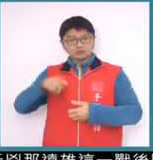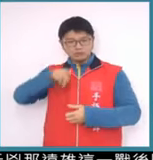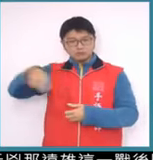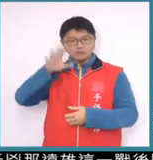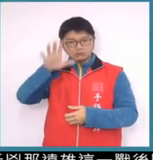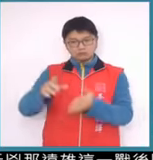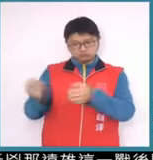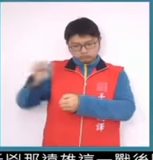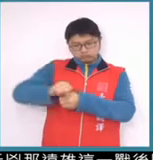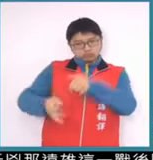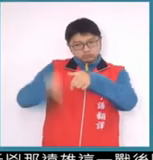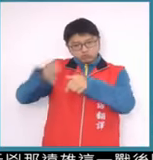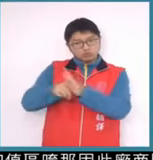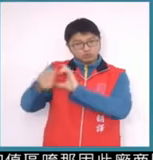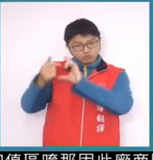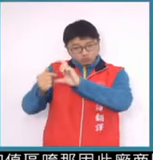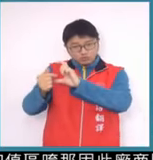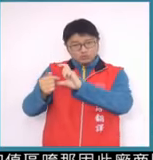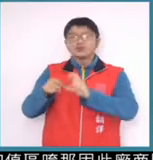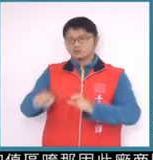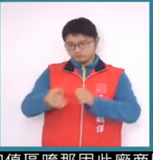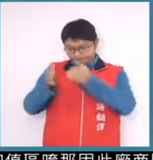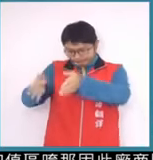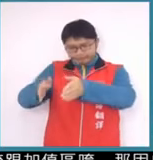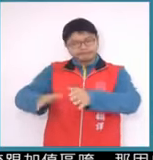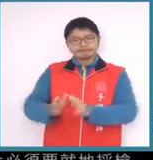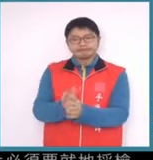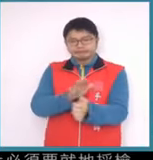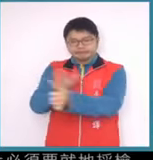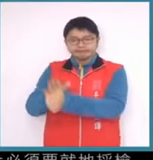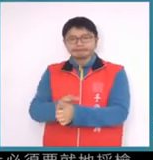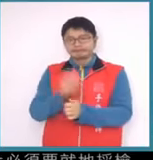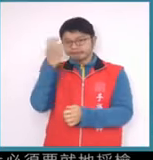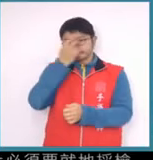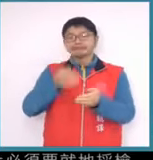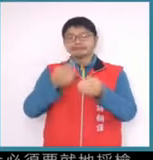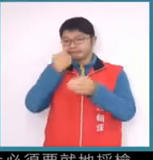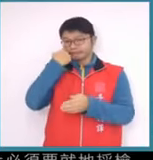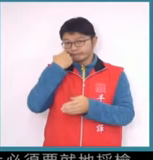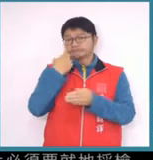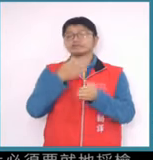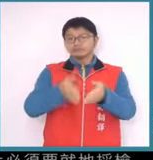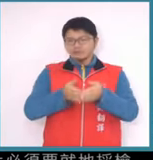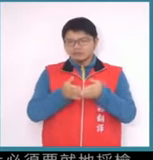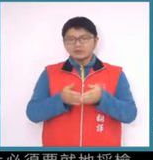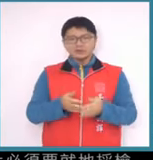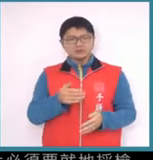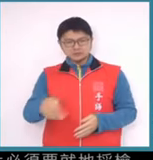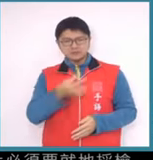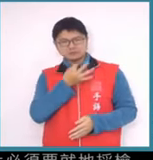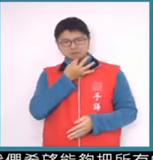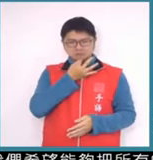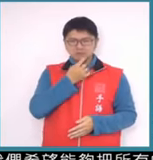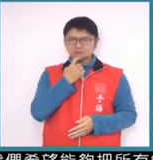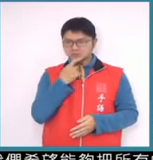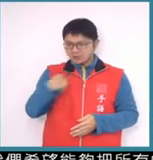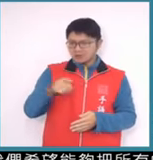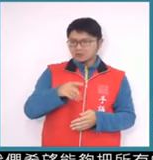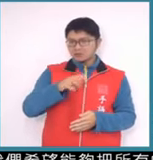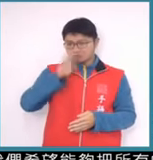多，那因此必须要就地裁剪。那我们希望能够把所有的这个可能的风险都能够控制